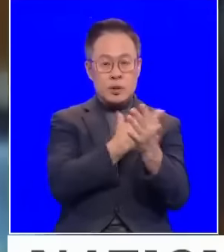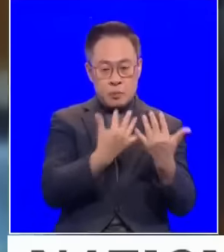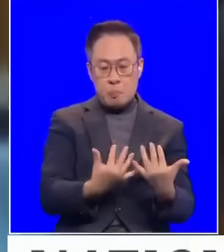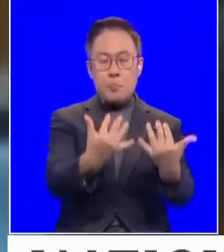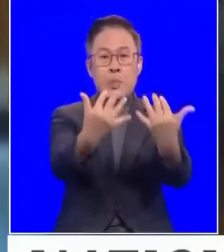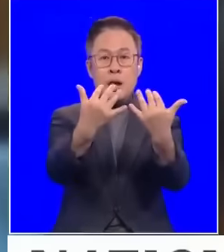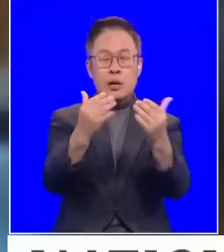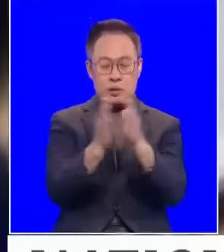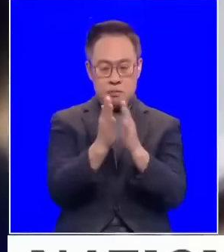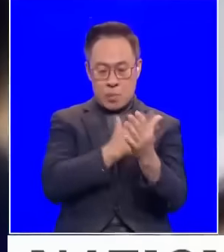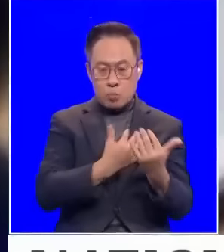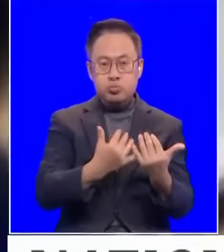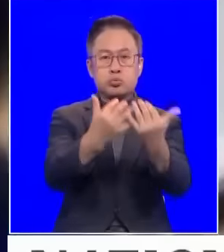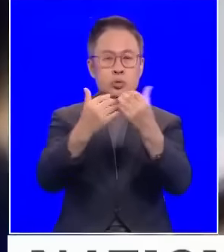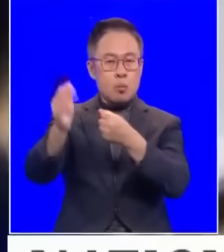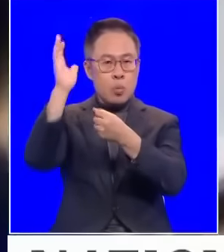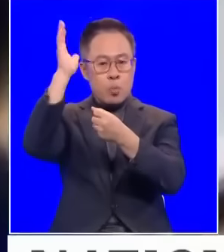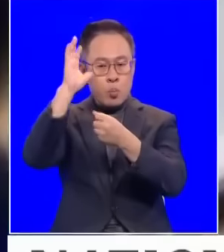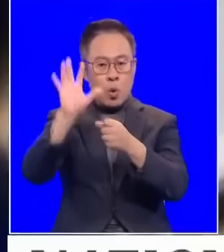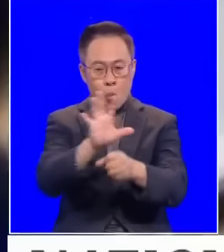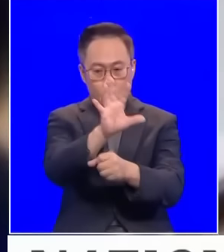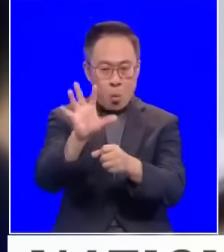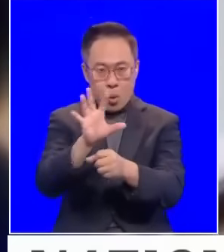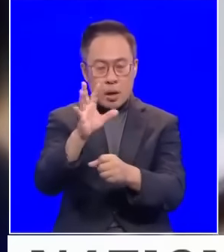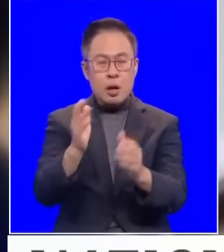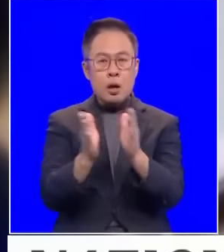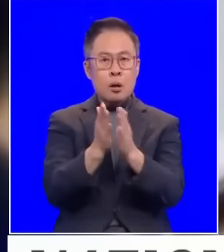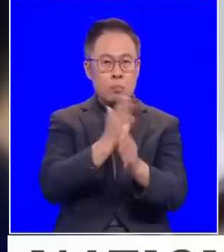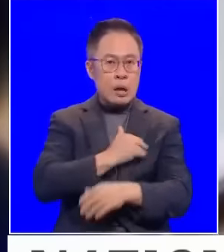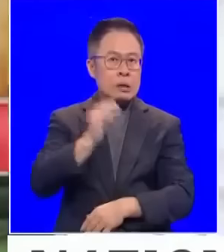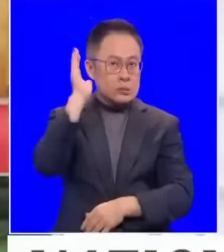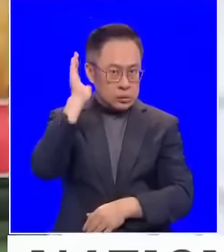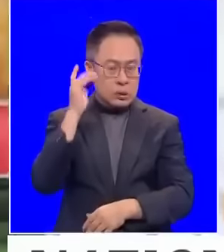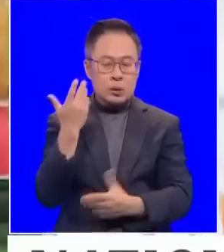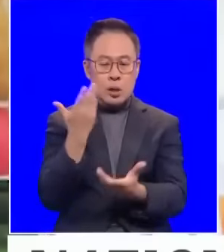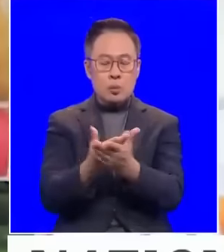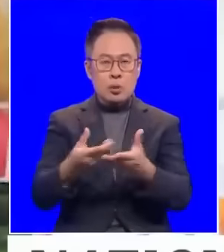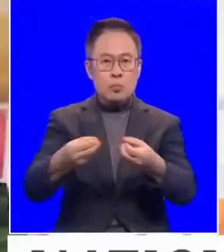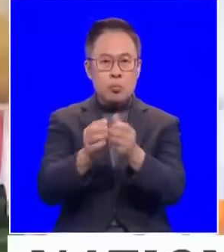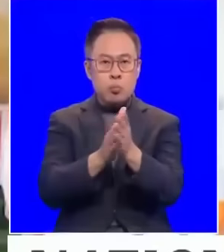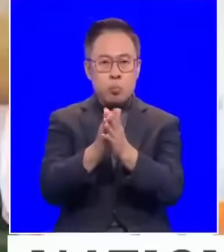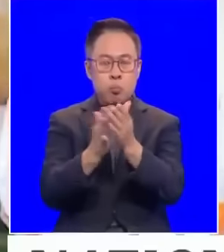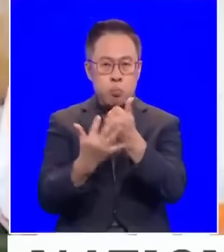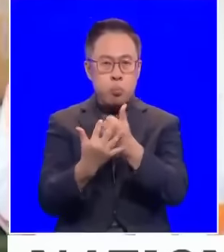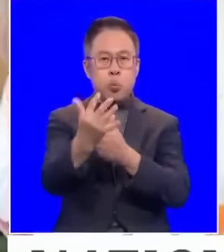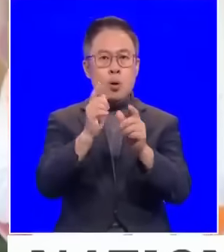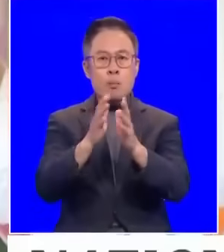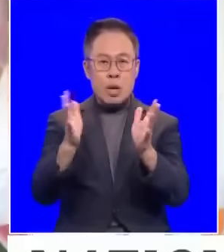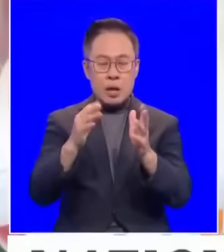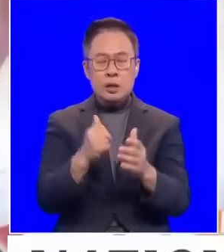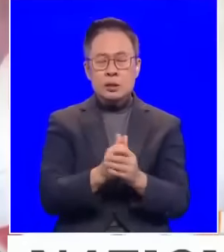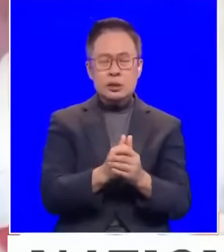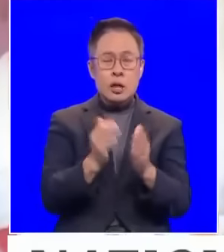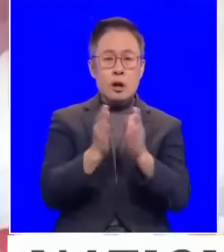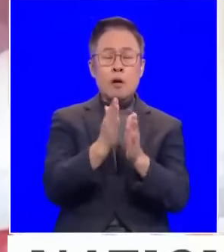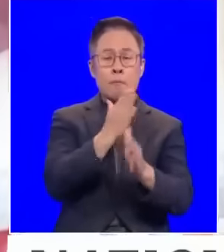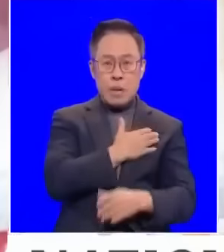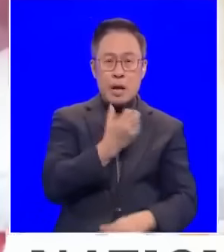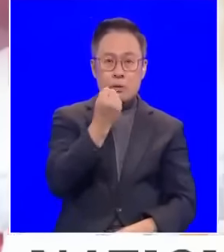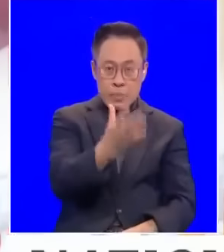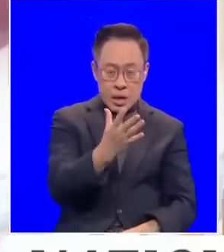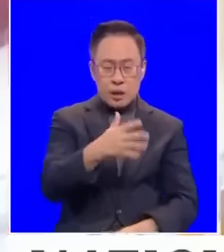ากตัวแทนผู้เสียหายคนนึงบอกว่าแชร์แครอทที่ล้มเนี่ยผู้เสียหายไม่ใช่แค่พระสงฆ์นะแต่ก็มีจากหลายๆจังหวัดที่มาปรึกษ